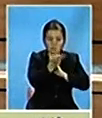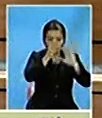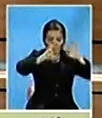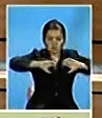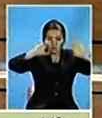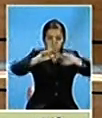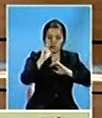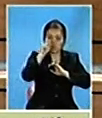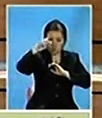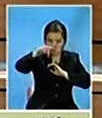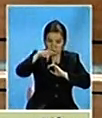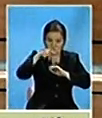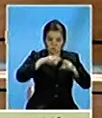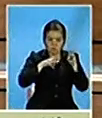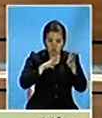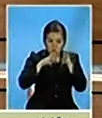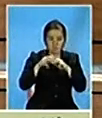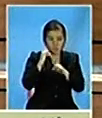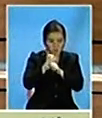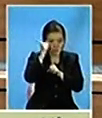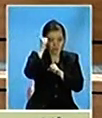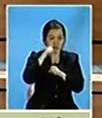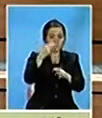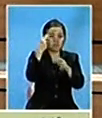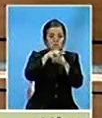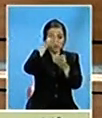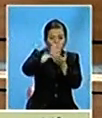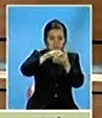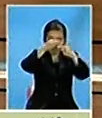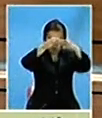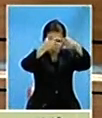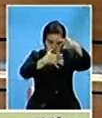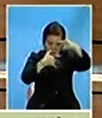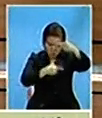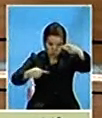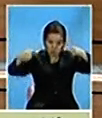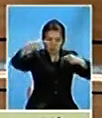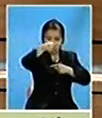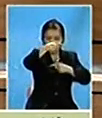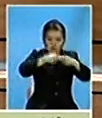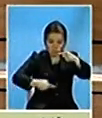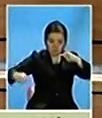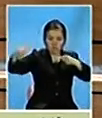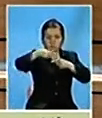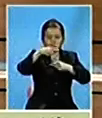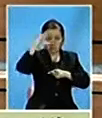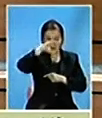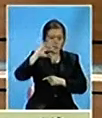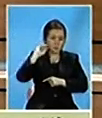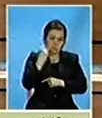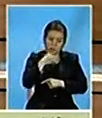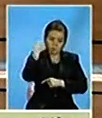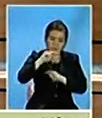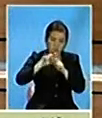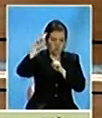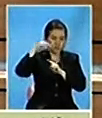ญชีได้ไหมสรรหาครั้งหนึ่งแล้วก็บรรจุแต่งตั้งตามบัญชีที่สรรหาไว้นั้นไม่ต้องสรรหาทุกครั้งว่างหนึ่ง